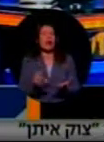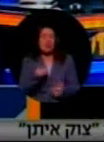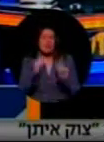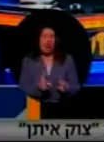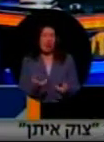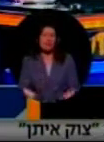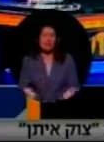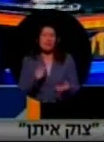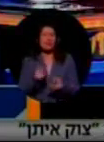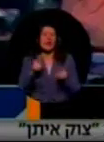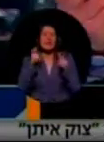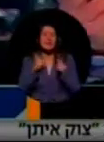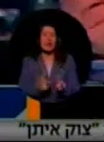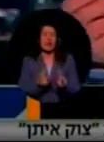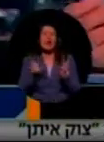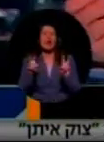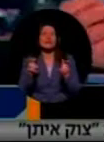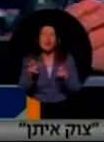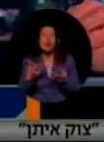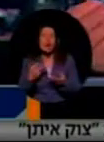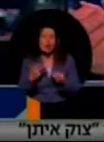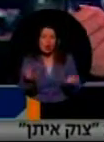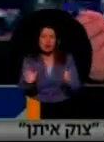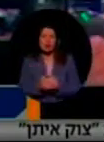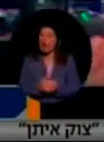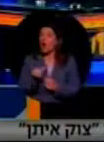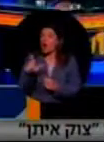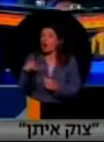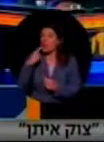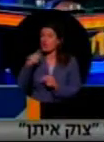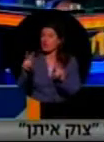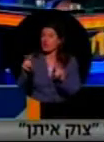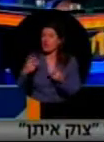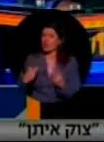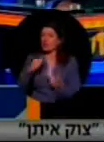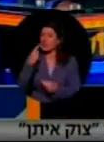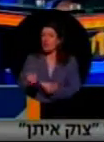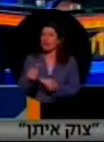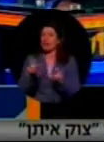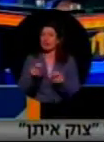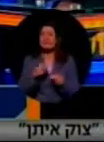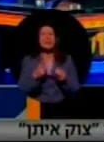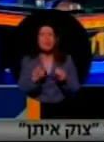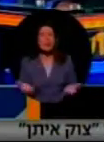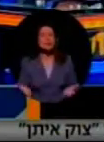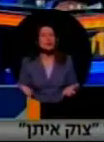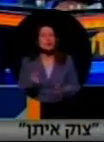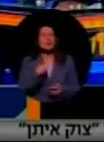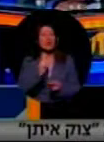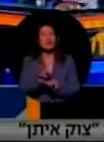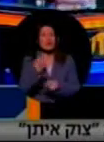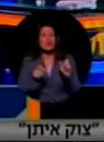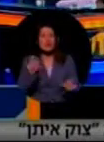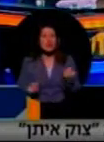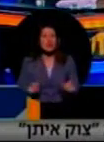לא. ההגדרה זה עניין משפטי. זה מה שהראל אומר, שההגדרה מאוד משמעותית, כי היא תחייב את... זה לא משמעותית, כי צריך לשלם לאנשים, בין אם זה מבצע ובין